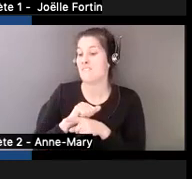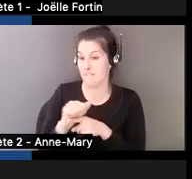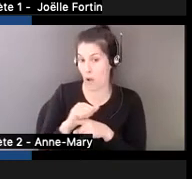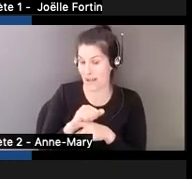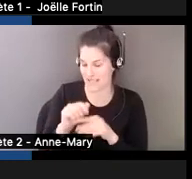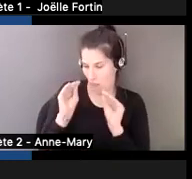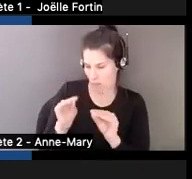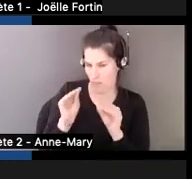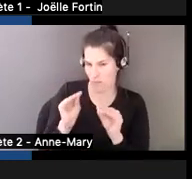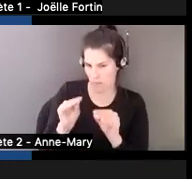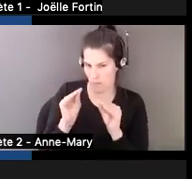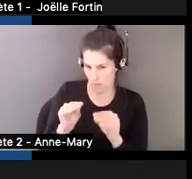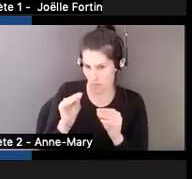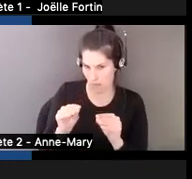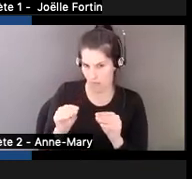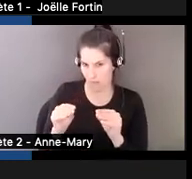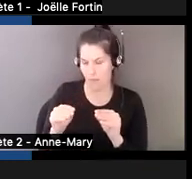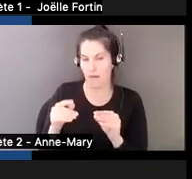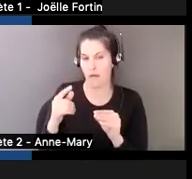plus loin pour